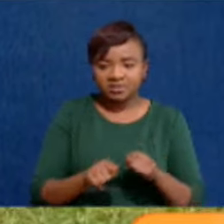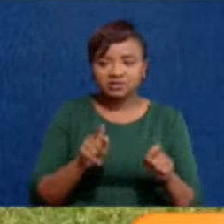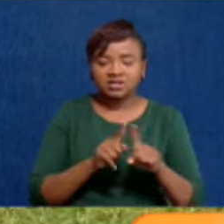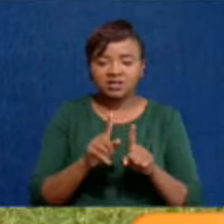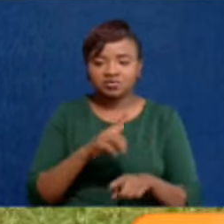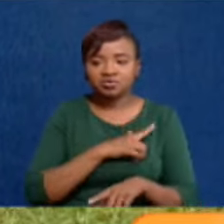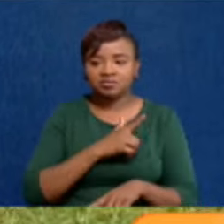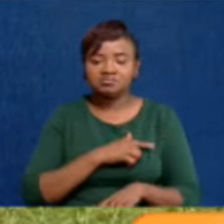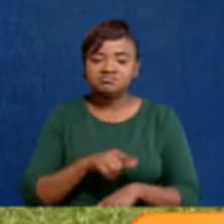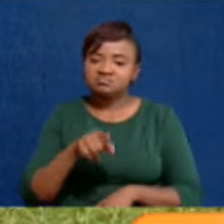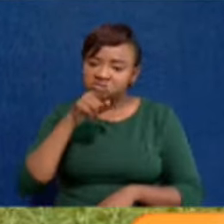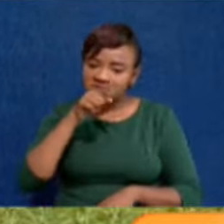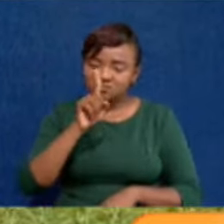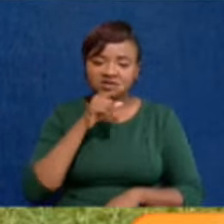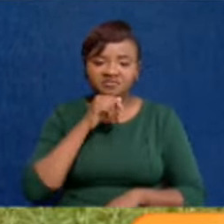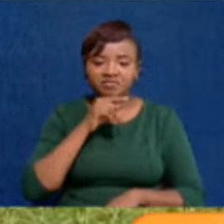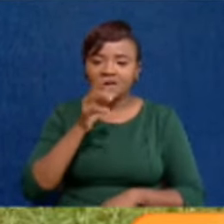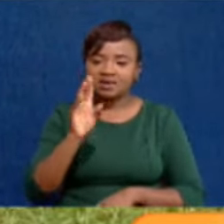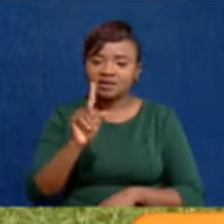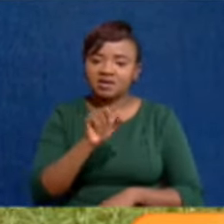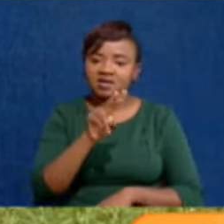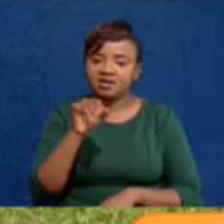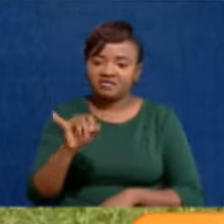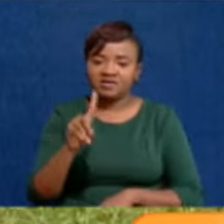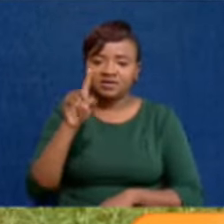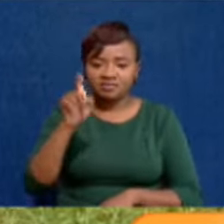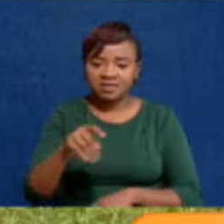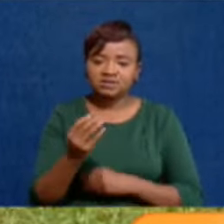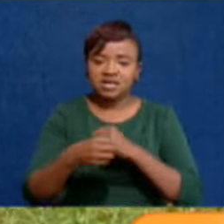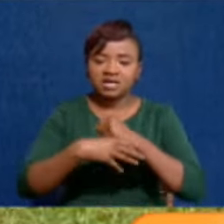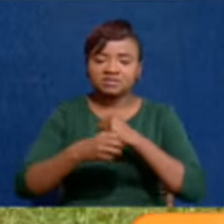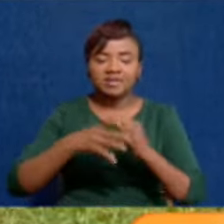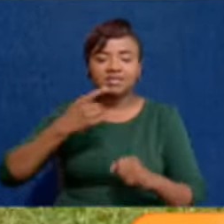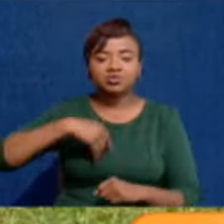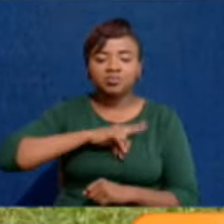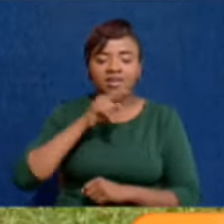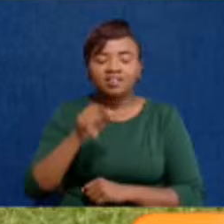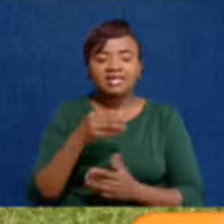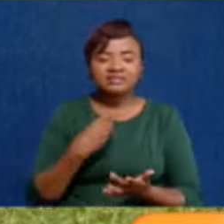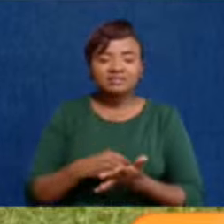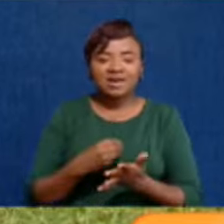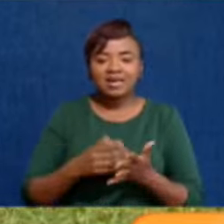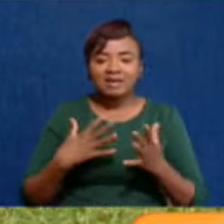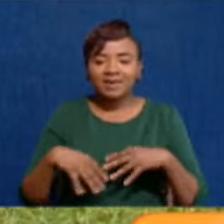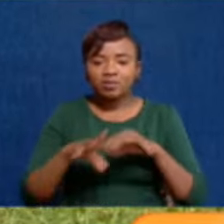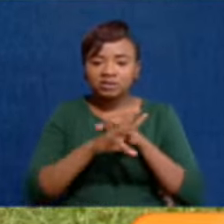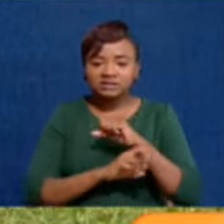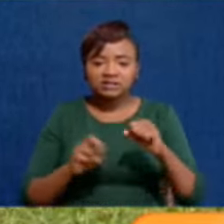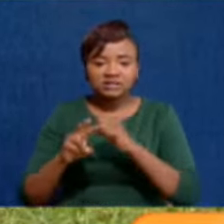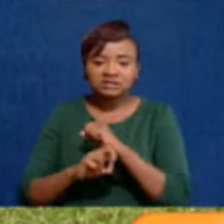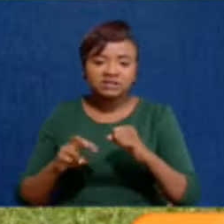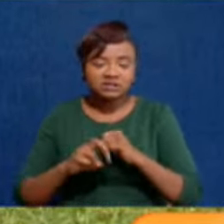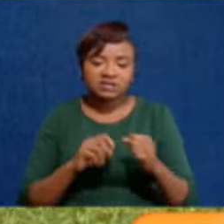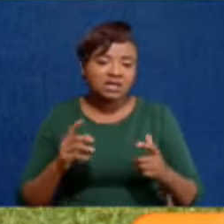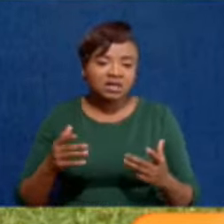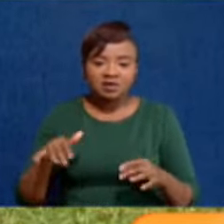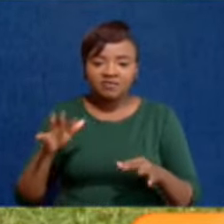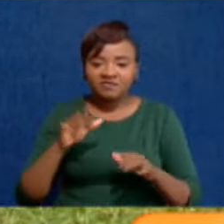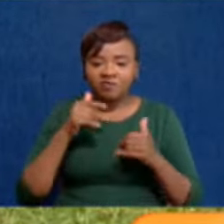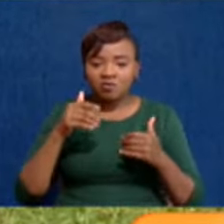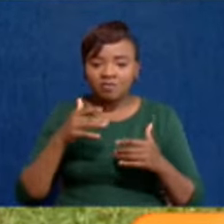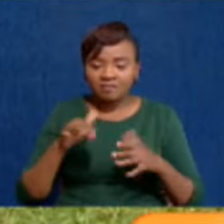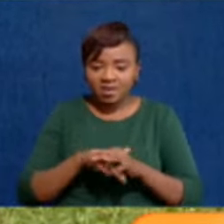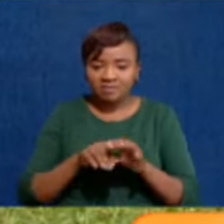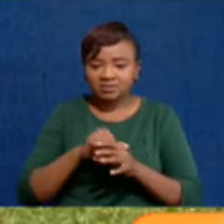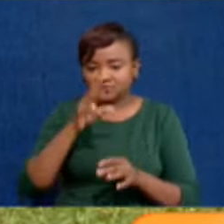wake. David Mategwa aeleze ya kwamba hii pesa ambayo imekuwa ikiibiwa, members wa polisi sako